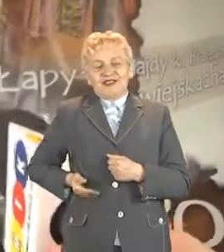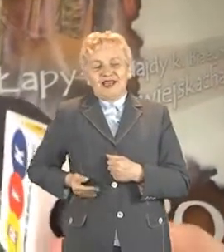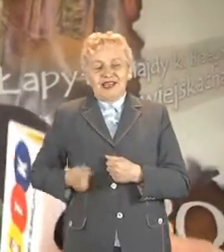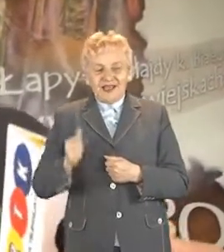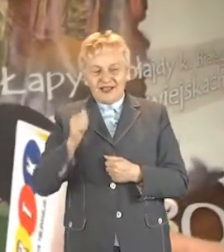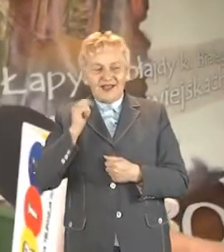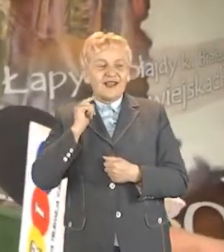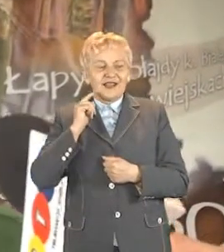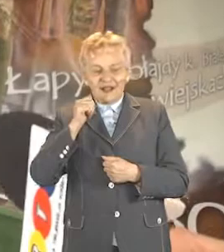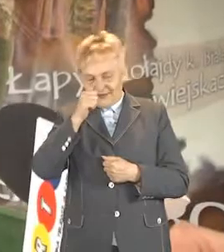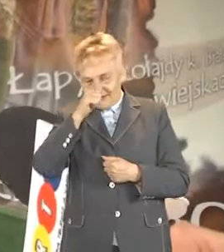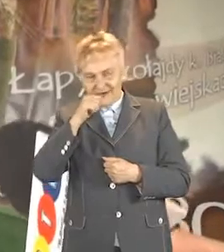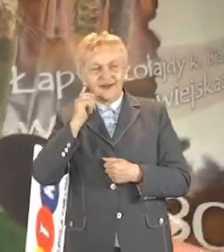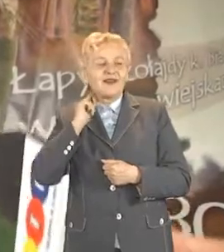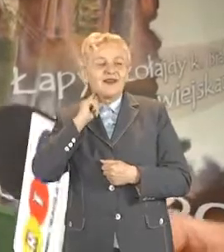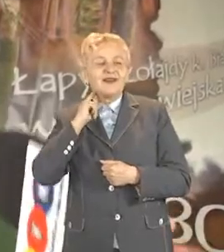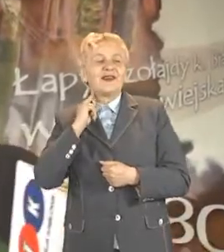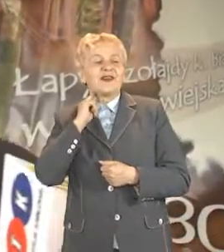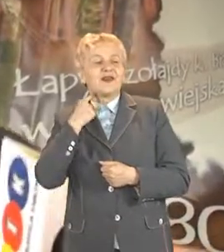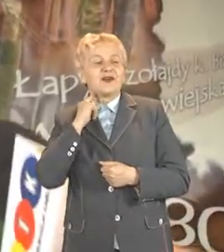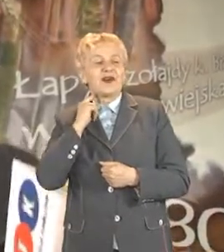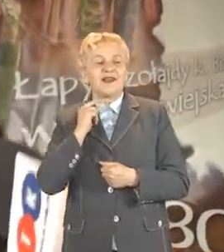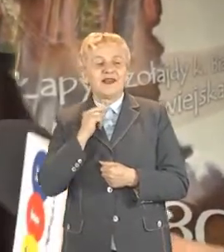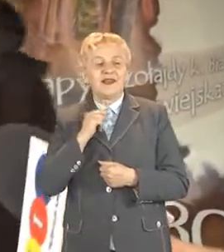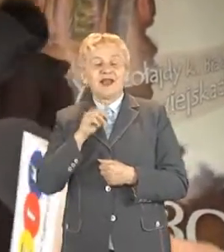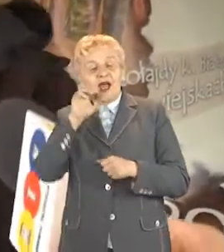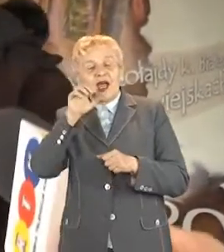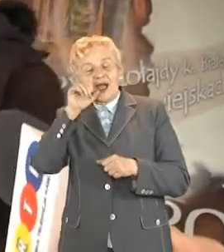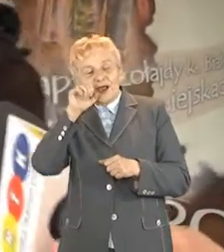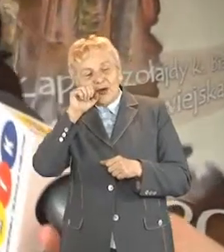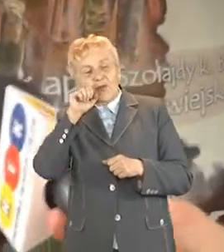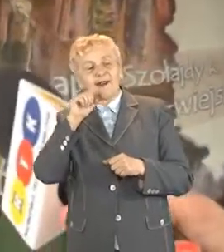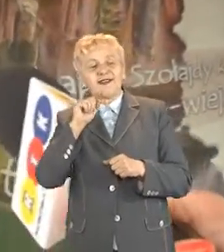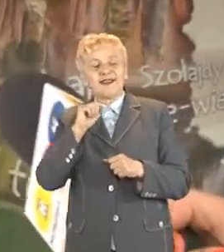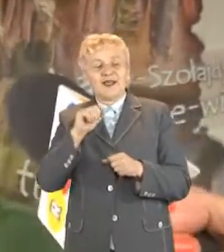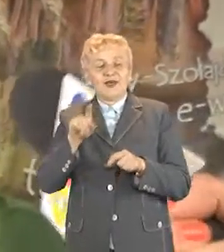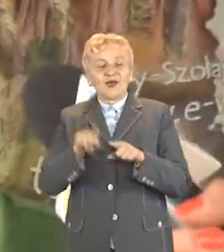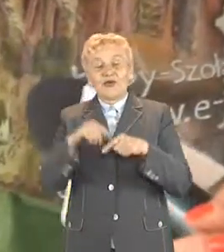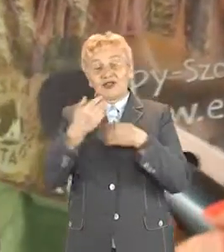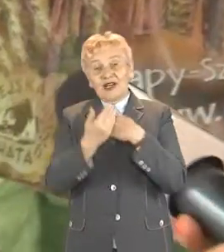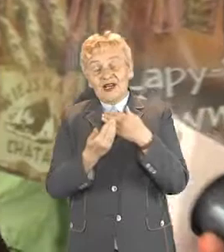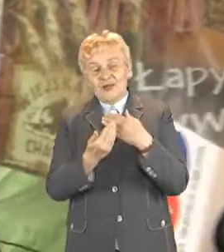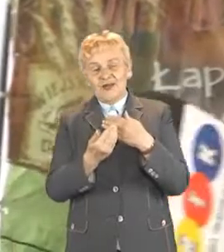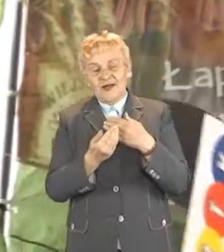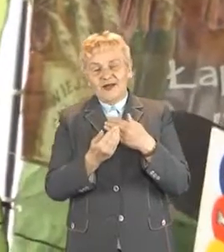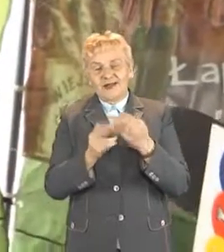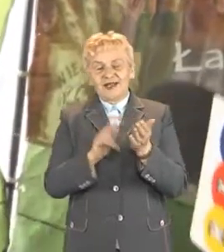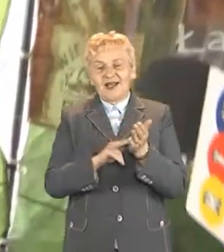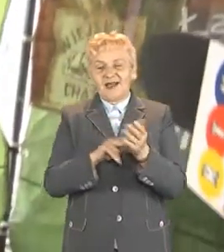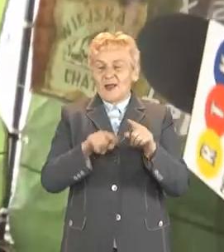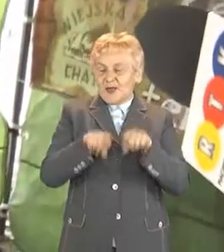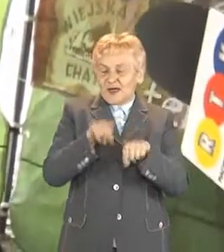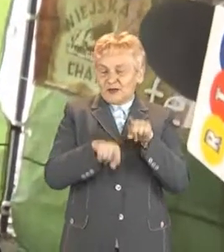Grubo mielone, dobrze przyprawione kiełbaski. Pyszne, polecam spróbować. Oprócz tego też chlebek żytni na zakwasie. I